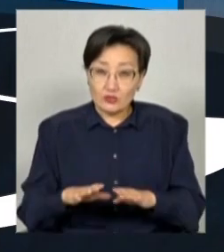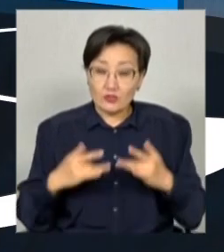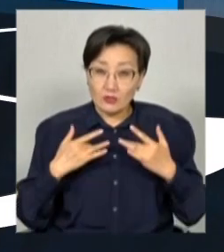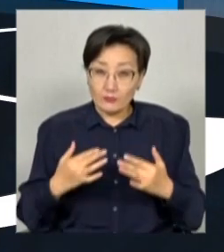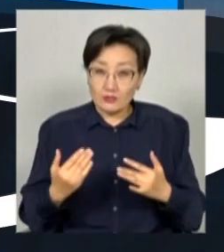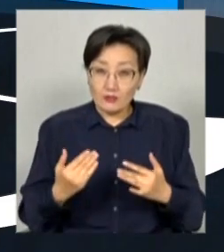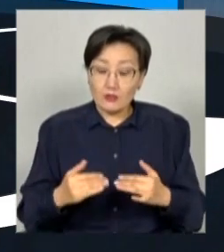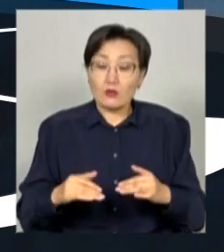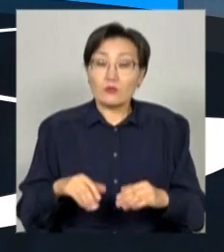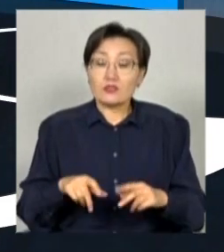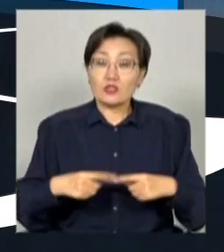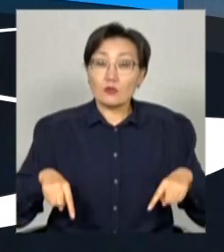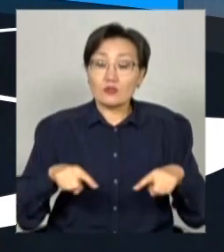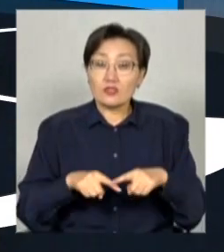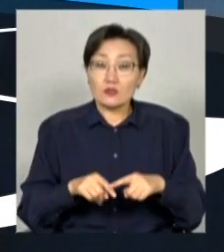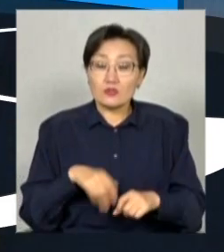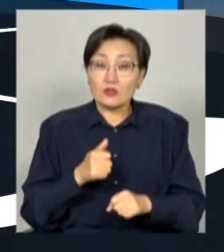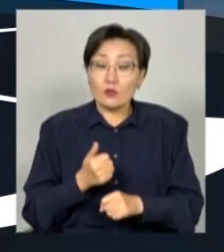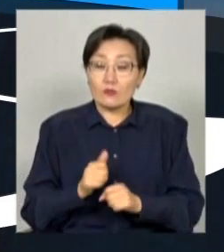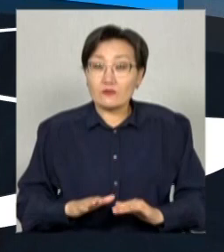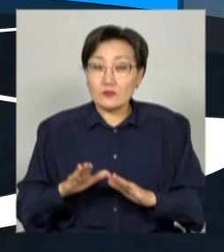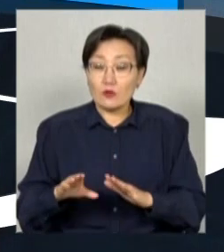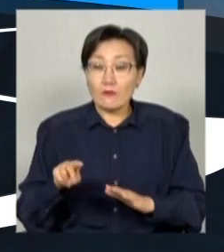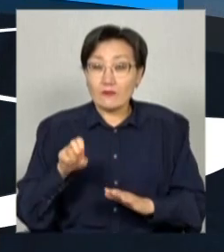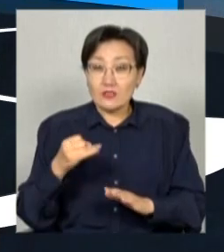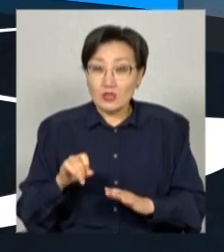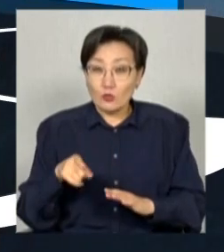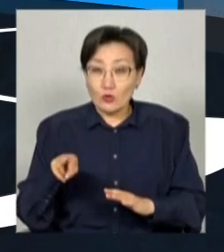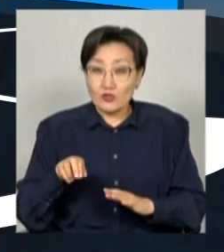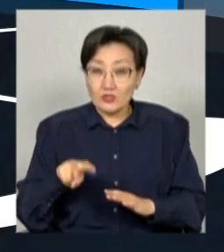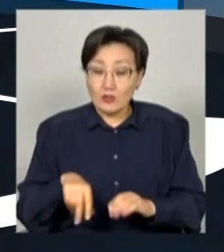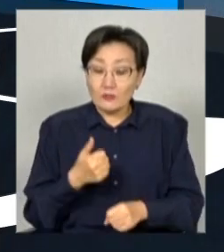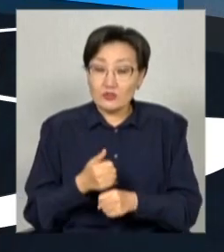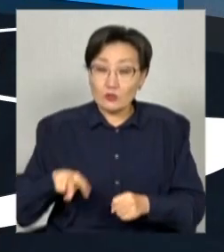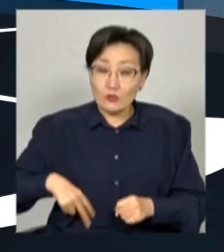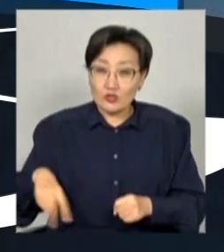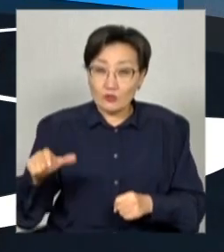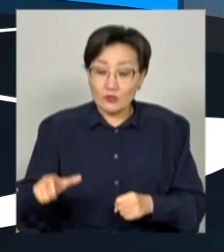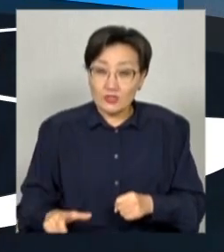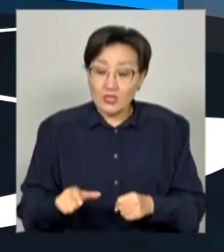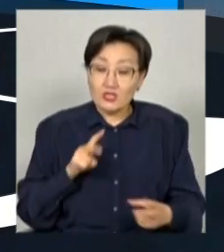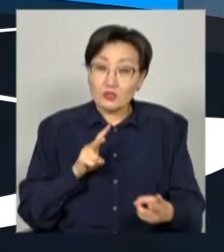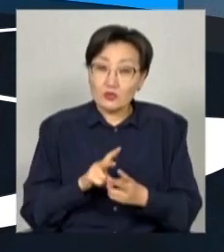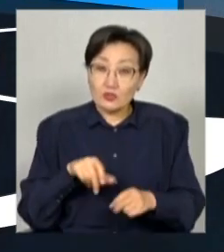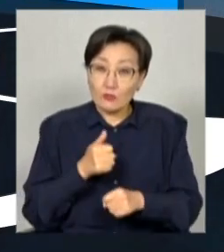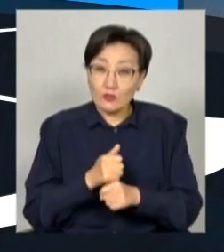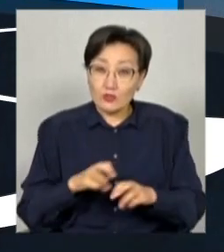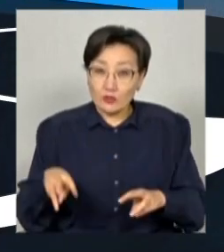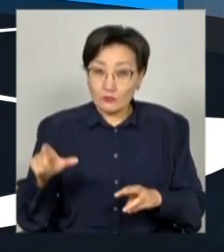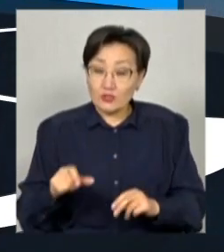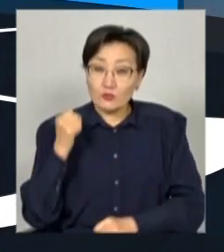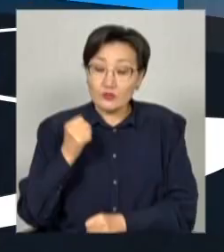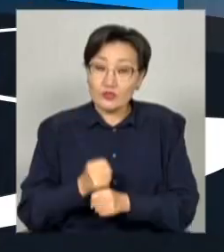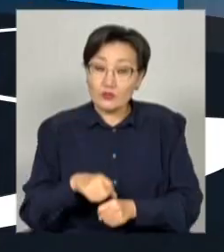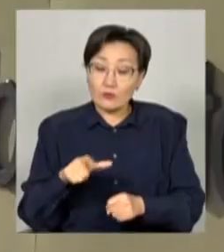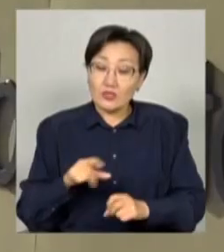етті. Компанияның ТМД бойынша вице-президенті Виджай Гойал мен бас директор Биджу Найырды қабылдаған үкімет басшысы